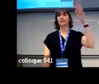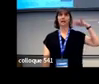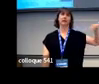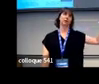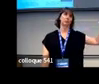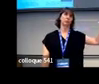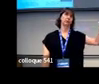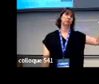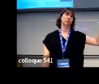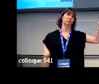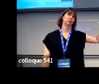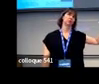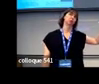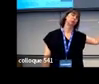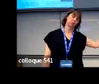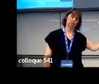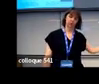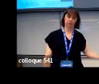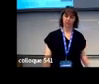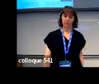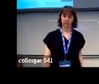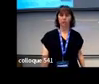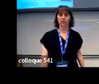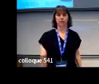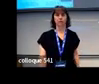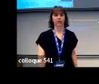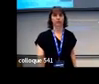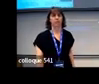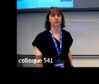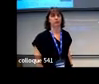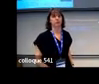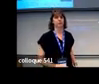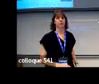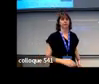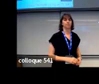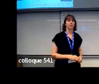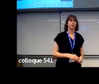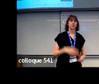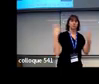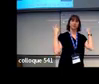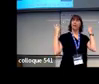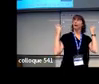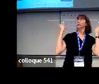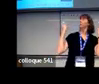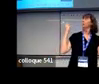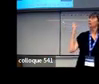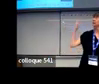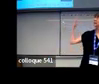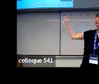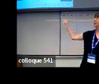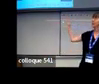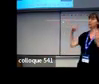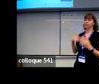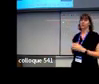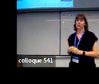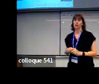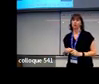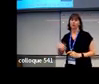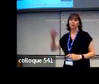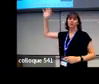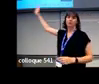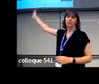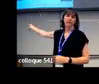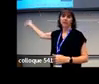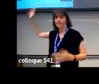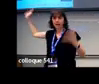c'est d'aller dans les communautés où les gens font déjà d'autres choses qui sont ouvertes, comme les données ouvertes. Donc, ça, c'est ma REL, c'est notre livre.